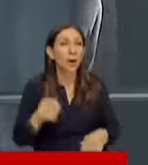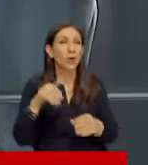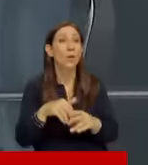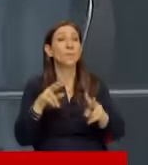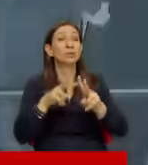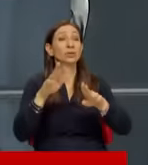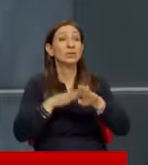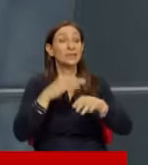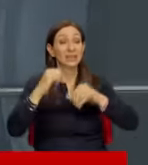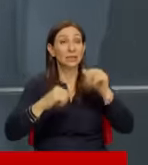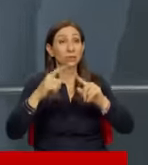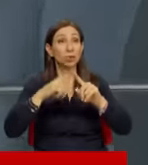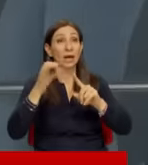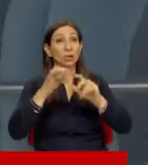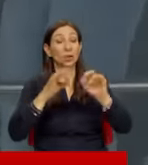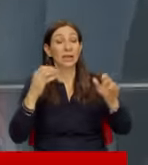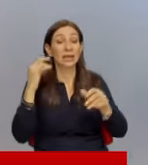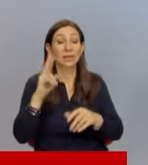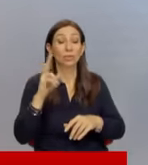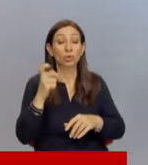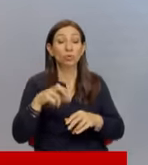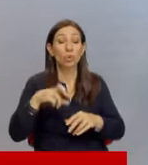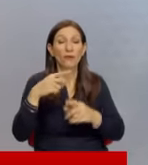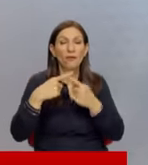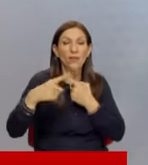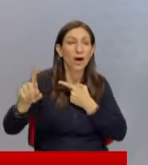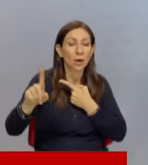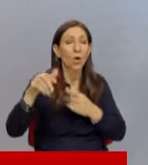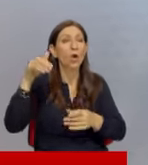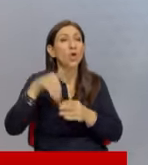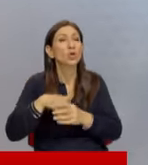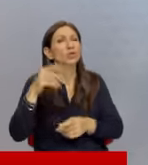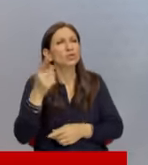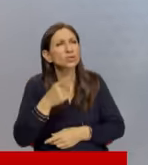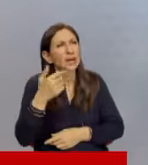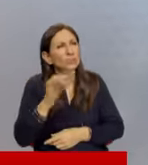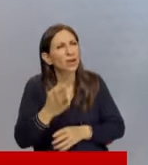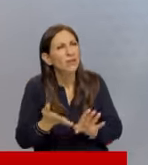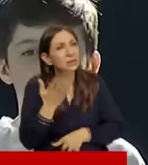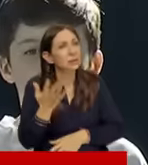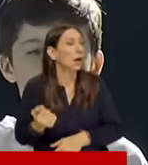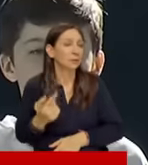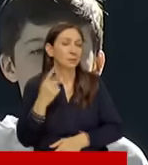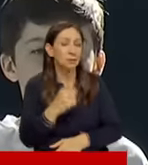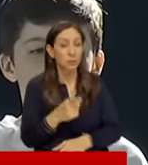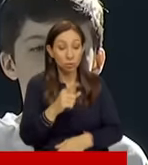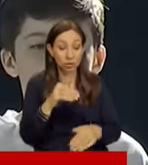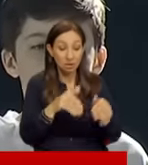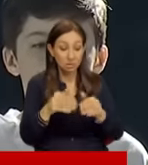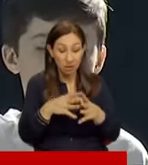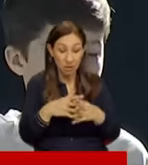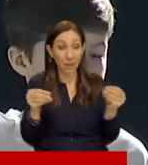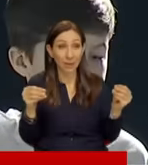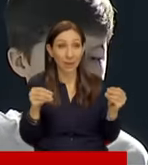Mansur Yavaş rakibi Turgut Altınok'a 29 puan fark attı. Oyların %60'tan fazlasını aldı. Bu seçimin